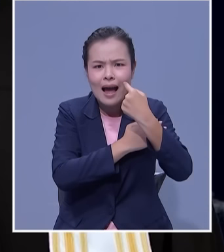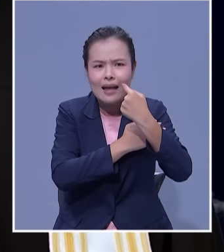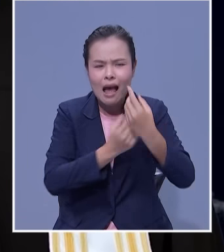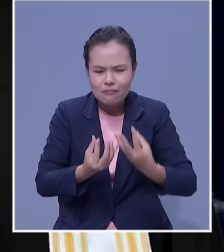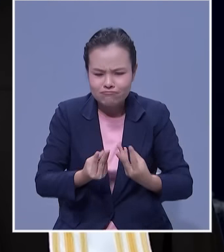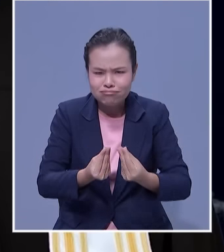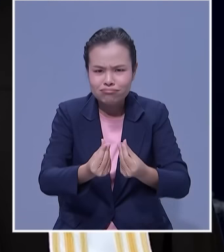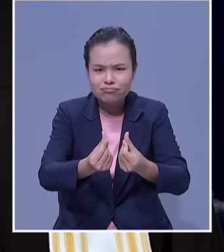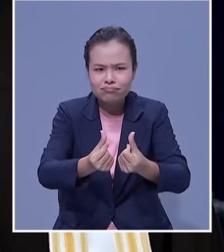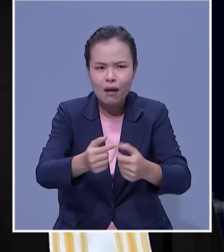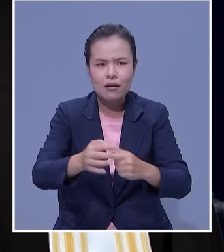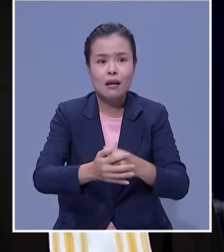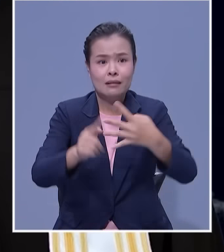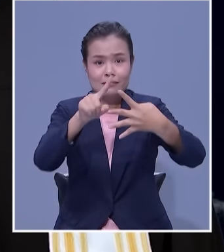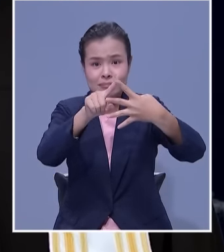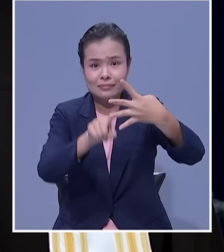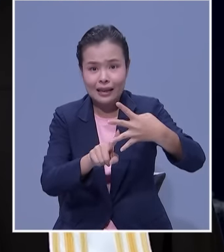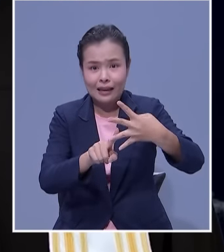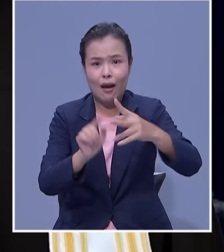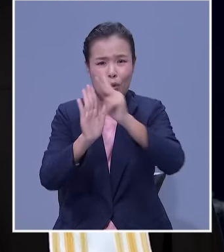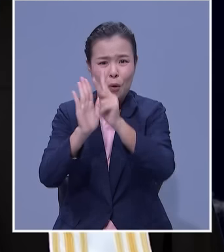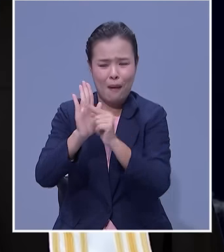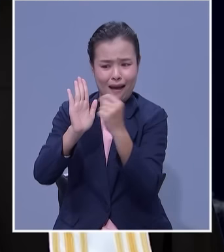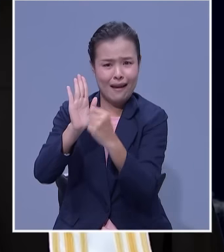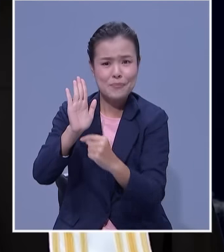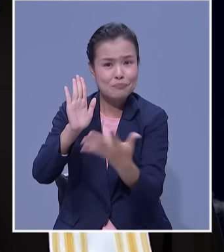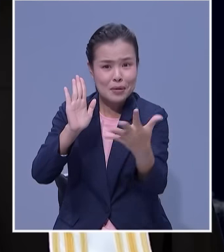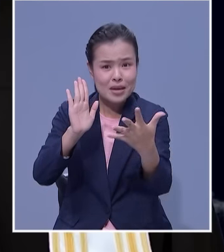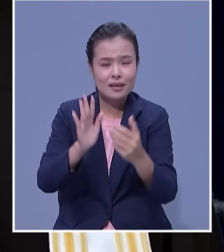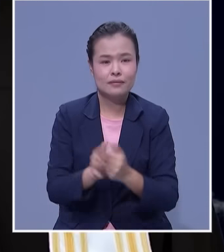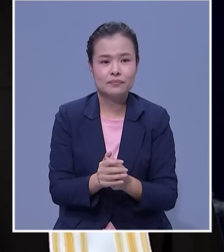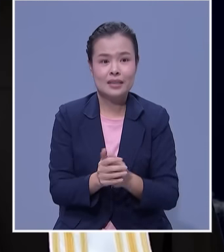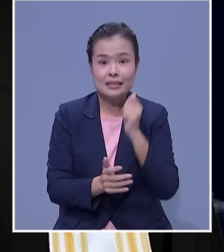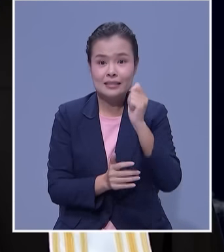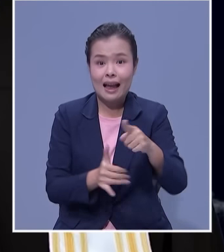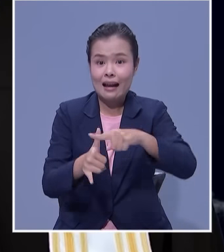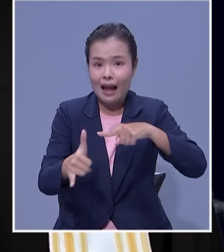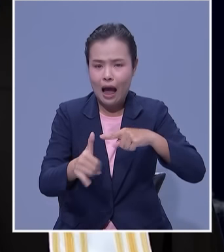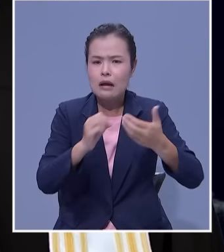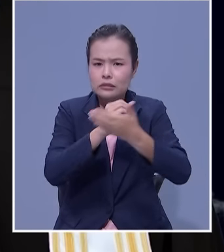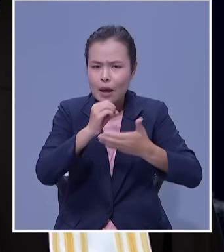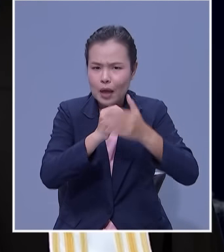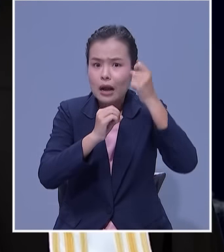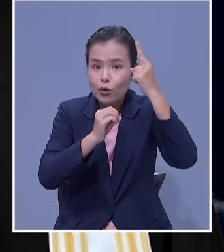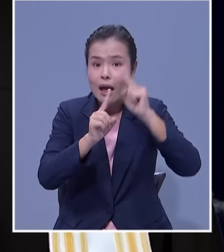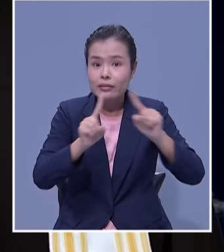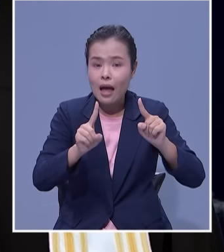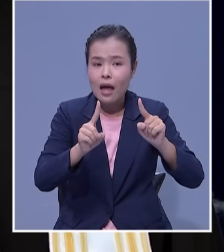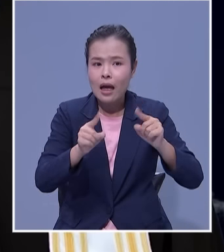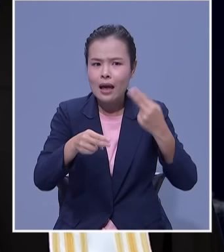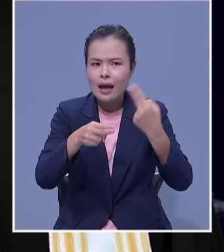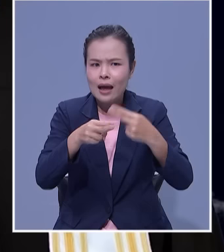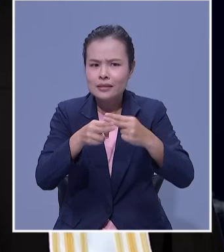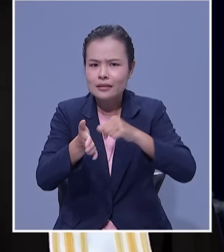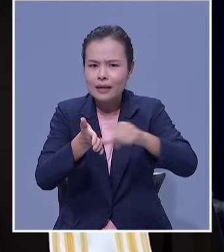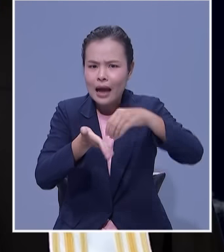ละเอียดเป็นข้อๆคือมันคงไม่มีเขียนในกฎหมายเรามั้งเรื่องของการจ้างวัน่าคยสติอันนี้ยังพอเข้าใจได้แต่เรื่องถูกลบชื่อการเป็น